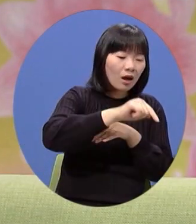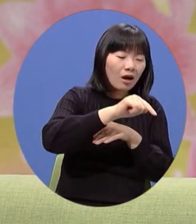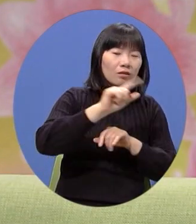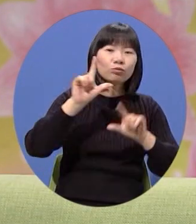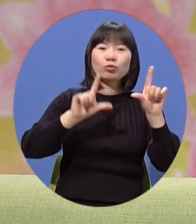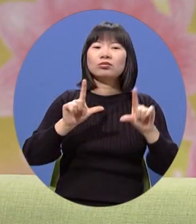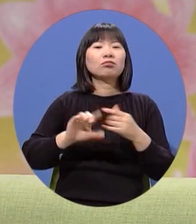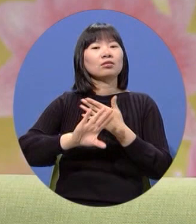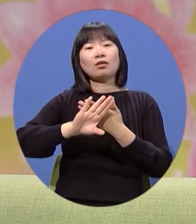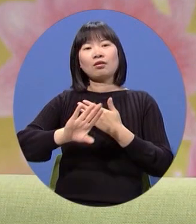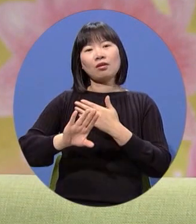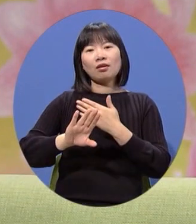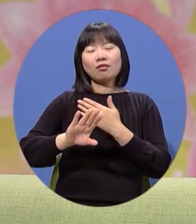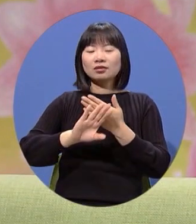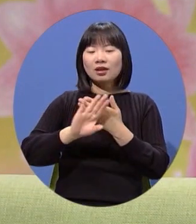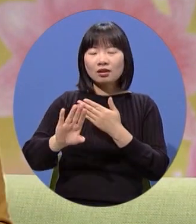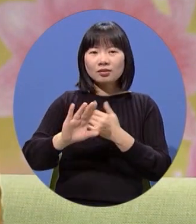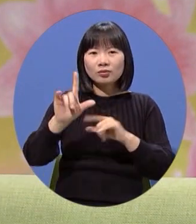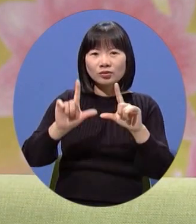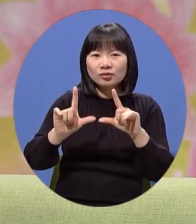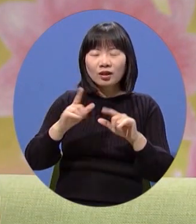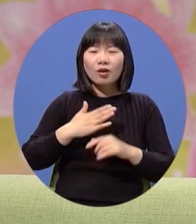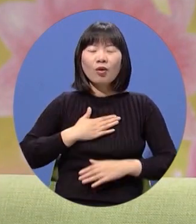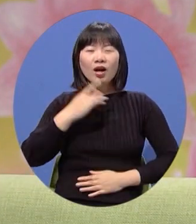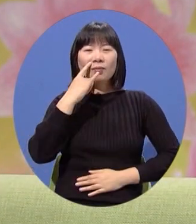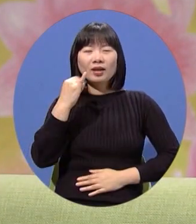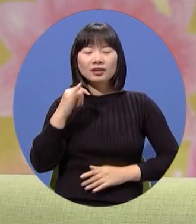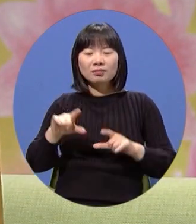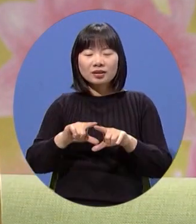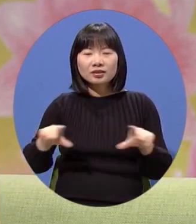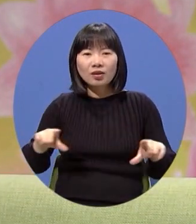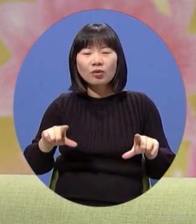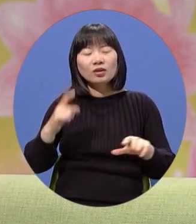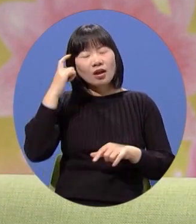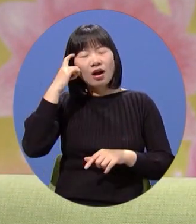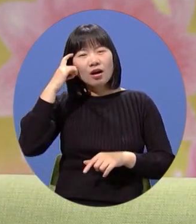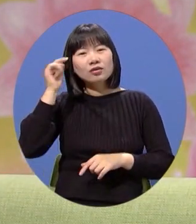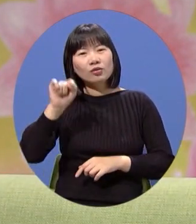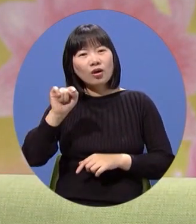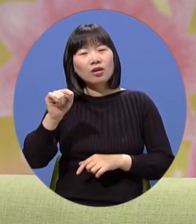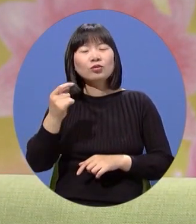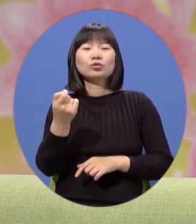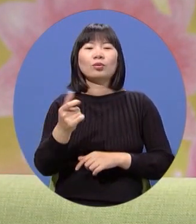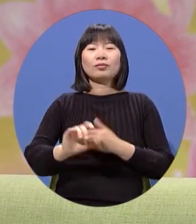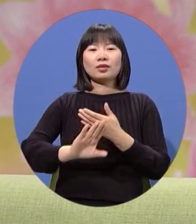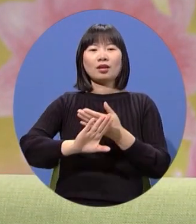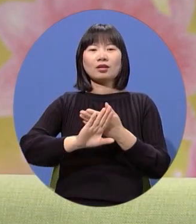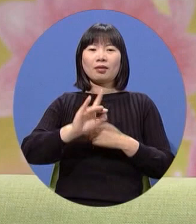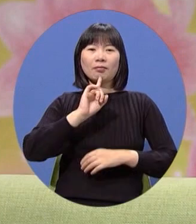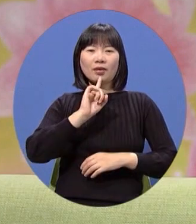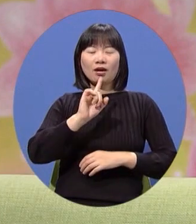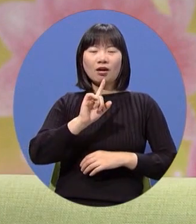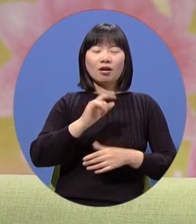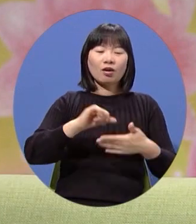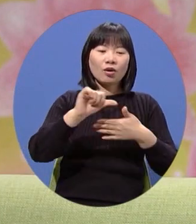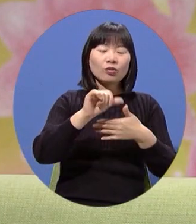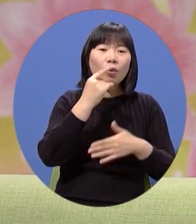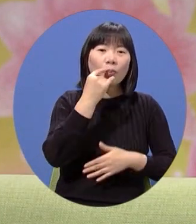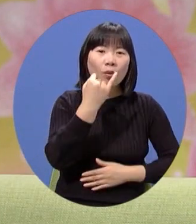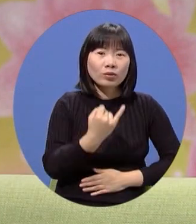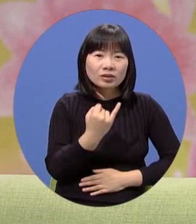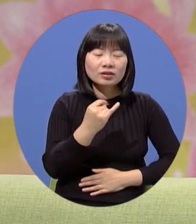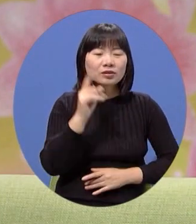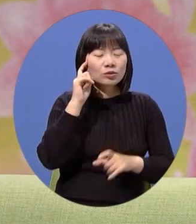근데 이 다른 그 양상이 우리 엄마들이 일반적으로 아이들 생각하는 것과 조금 또 다르다고 그래요. 도대체 현구 어머니는